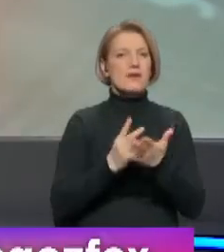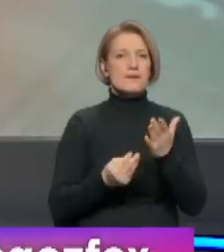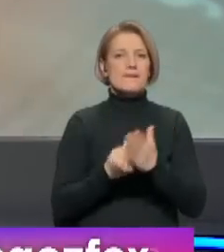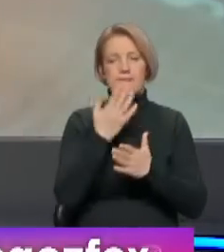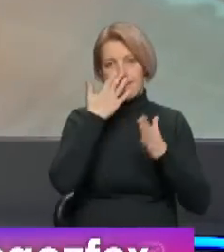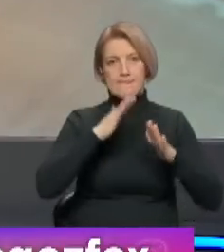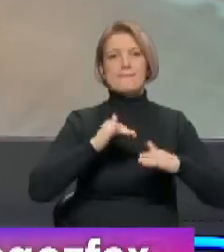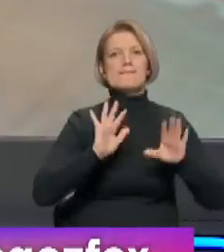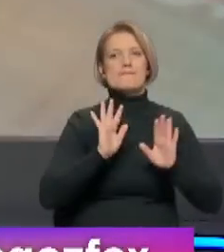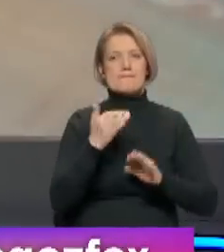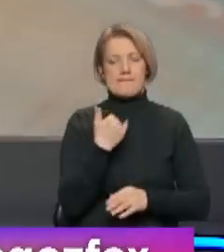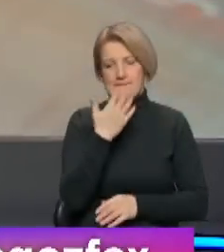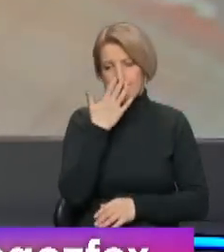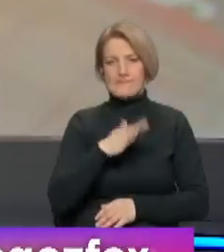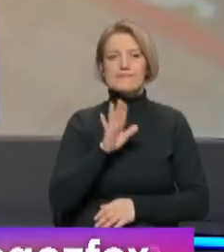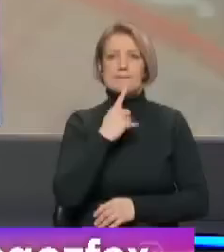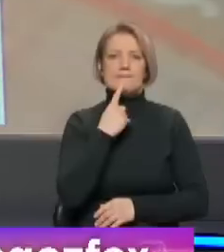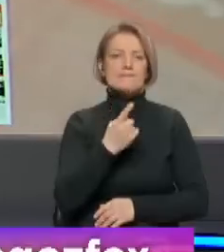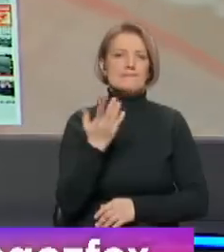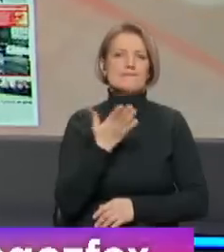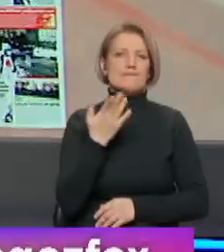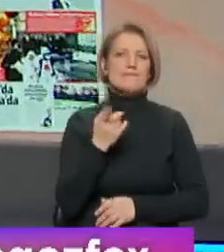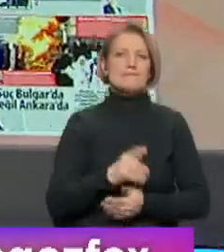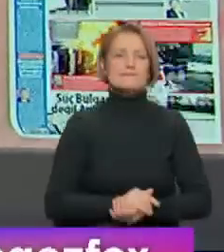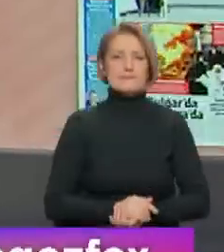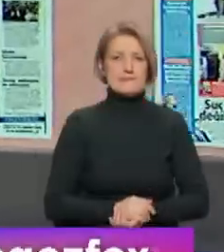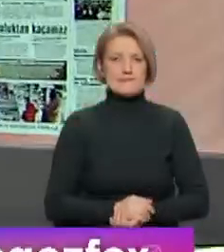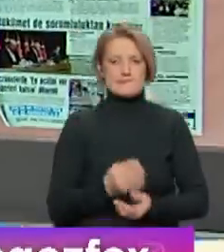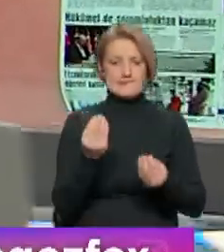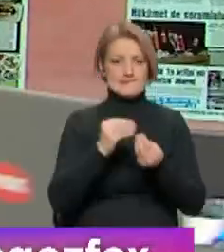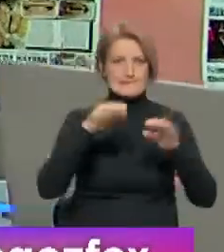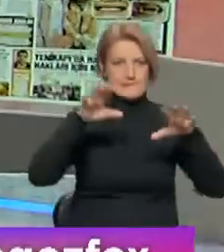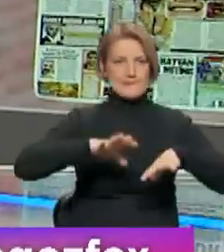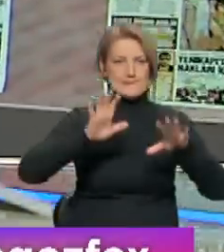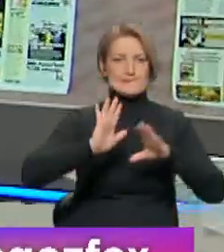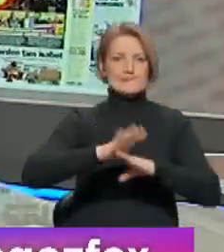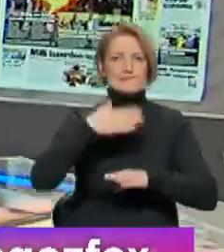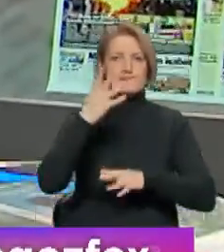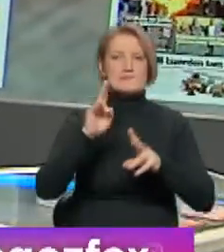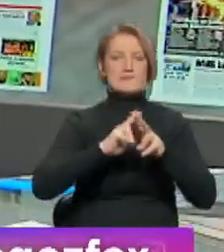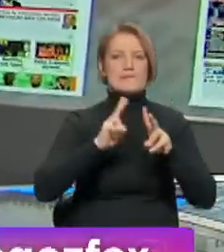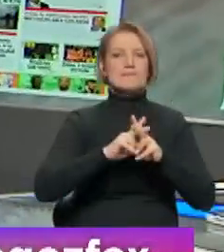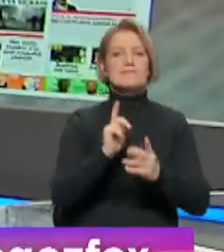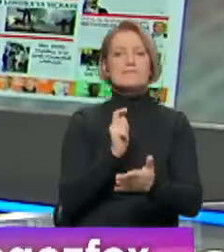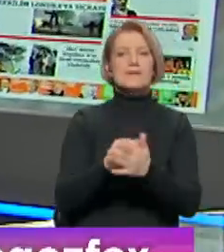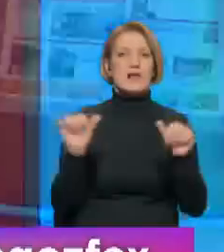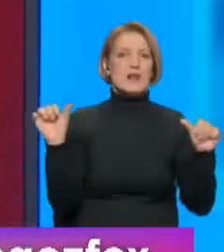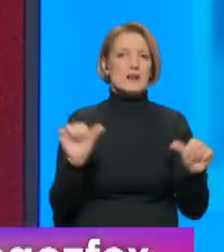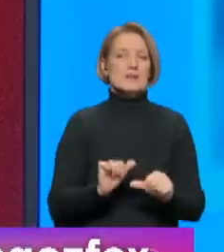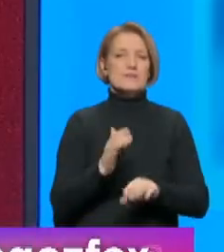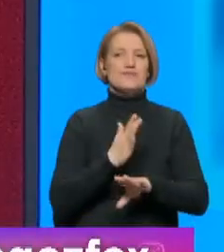beklemeyin ben beklemiyorum diyor mesela Çalışma Bakanı zam yağmuru sonrası faturalar ödeneği ödenemiyor